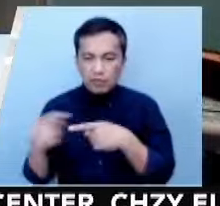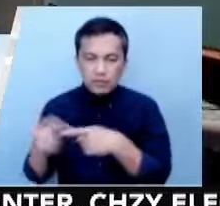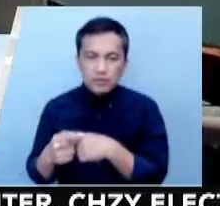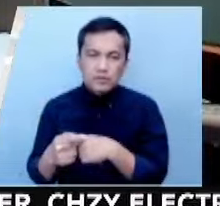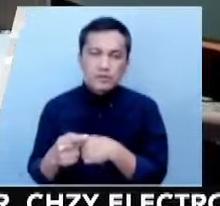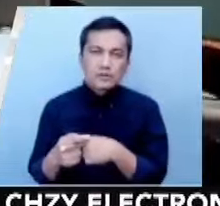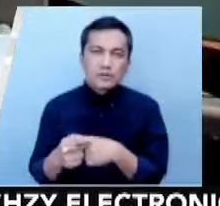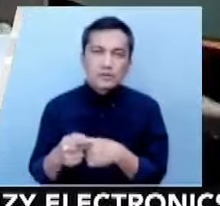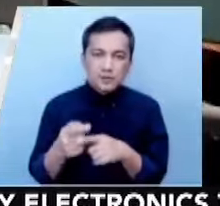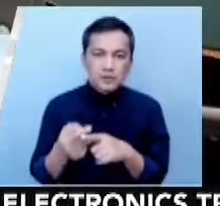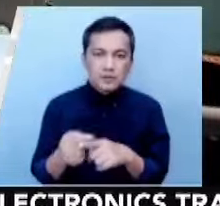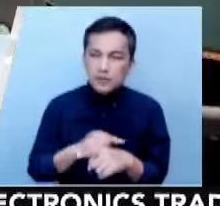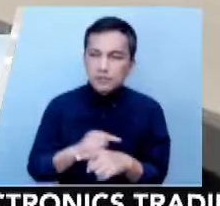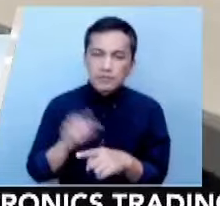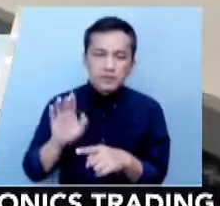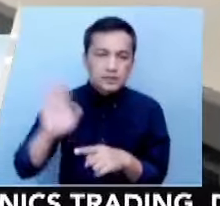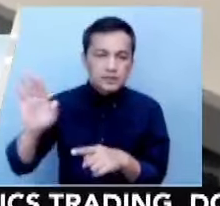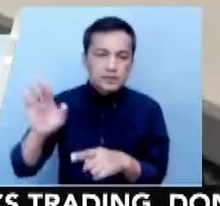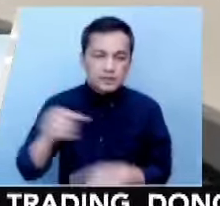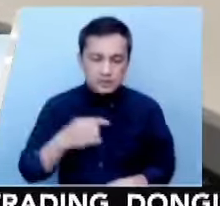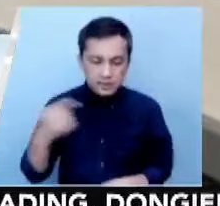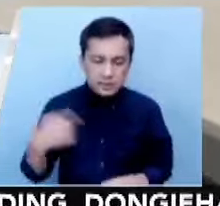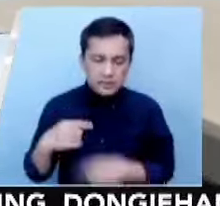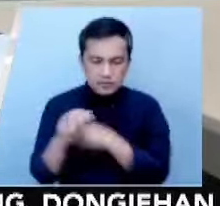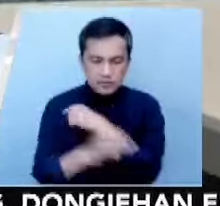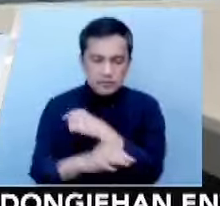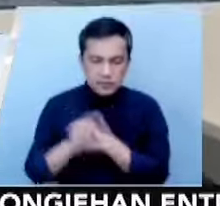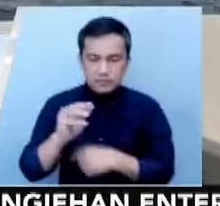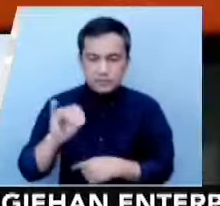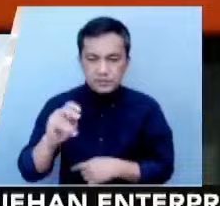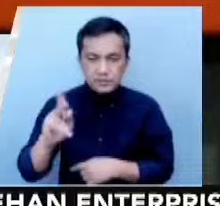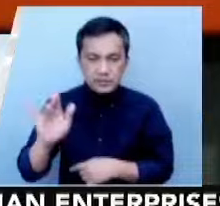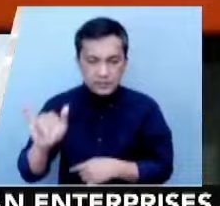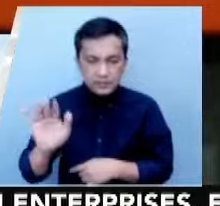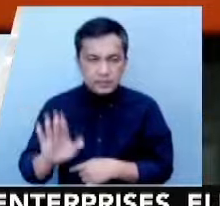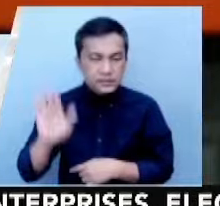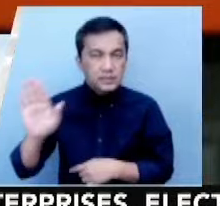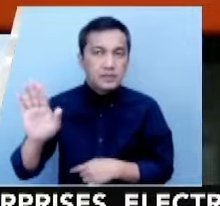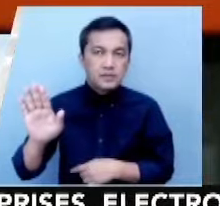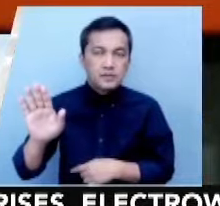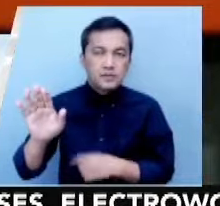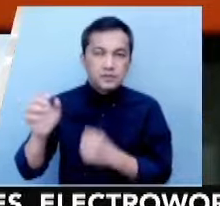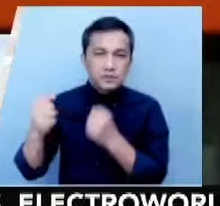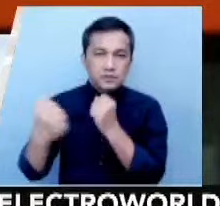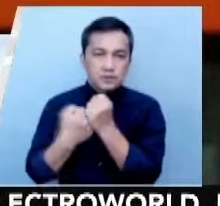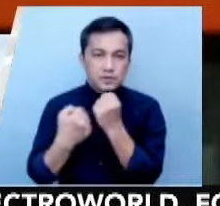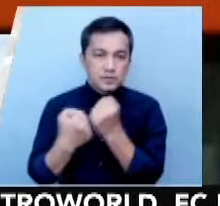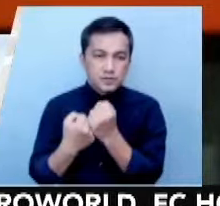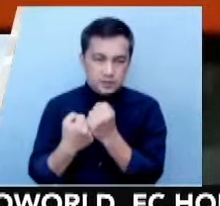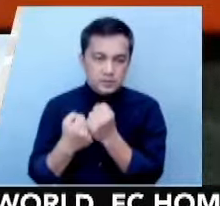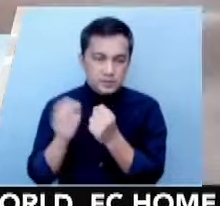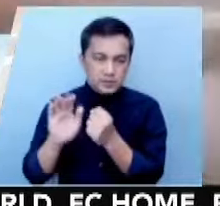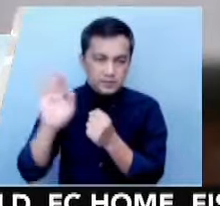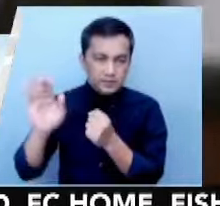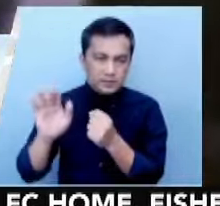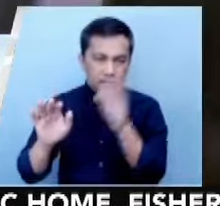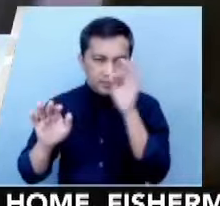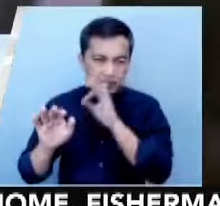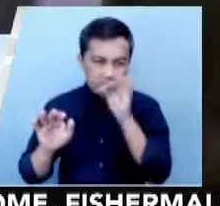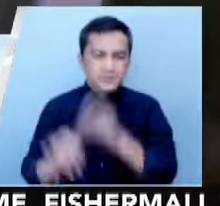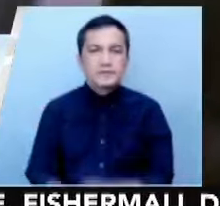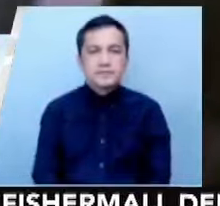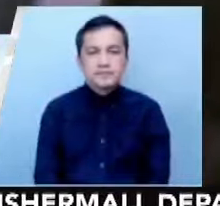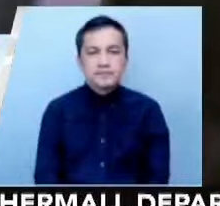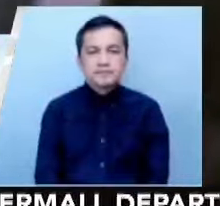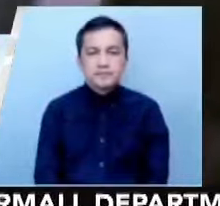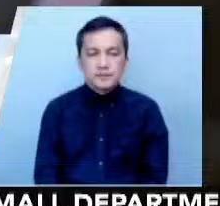nanggagaling sa Chinese Foreign Ministry at sa kanilang mga supporters nila na mga Pilipino din. Panalangin naman